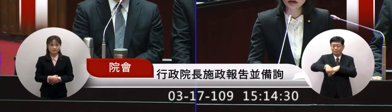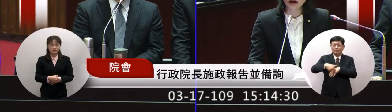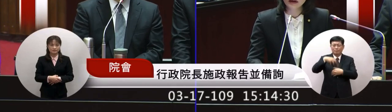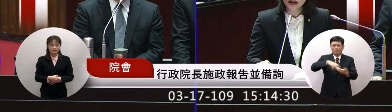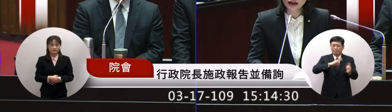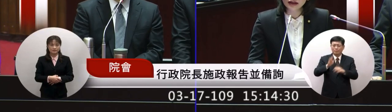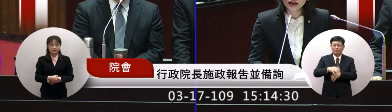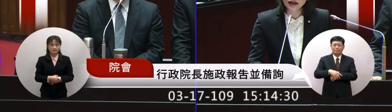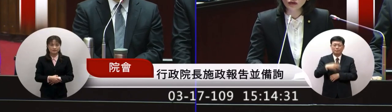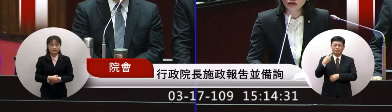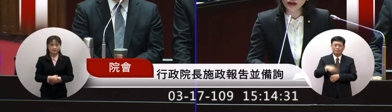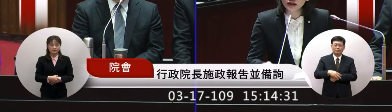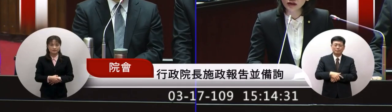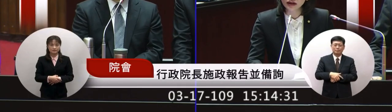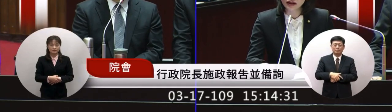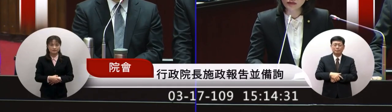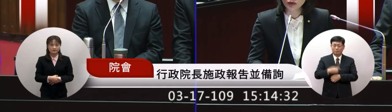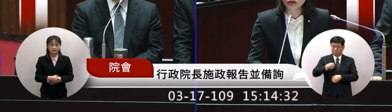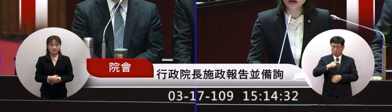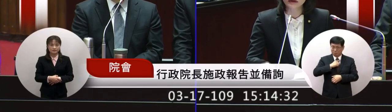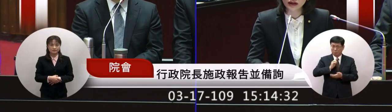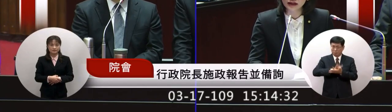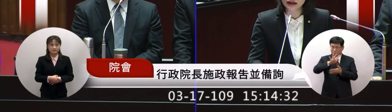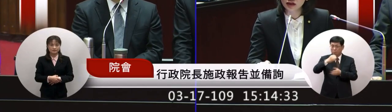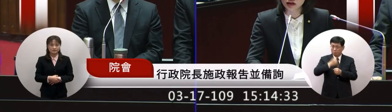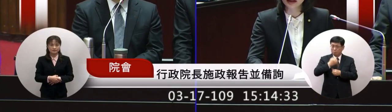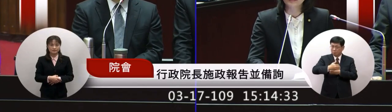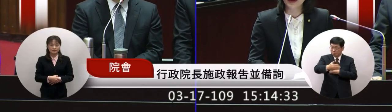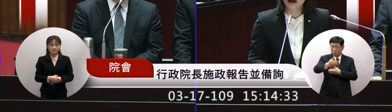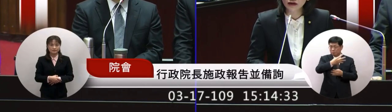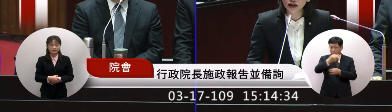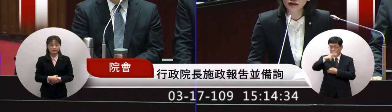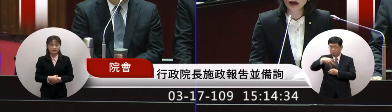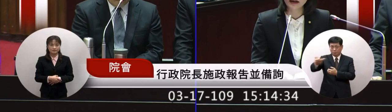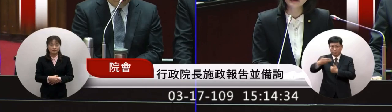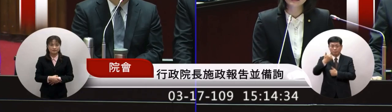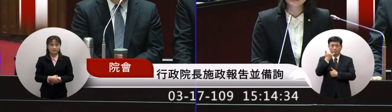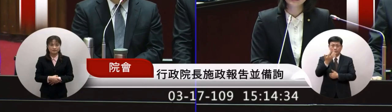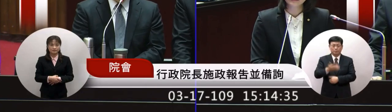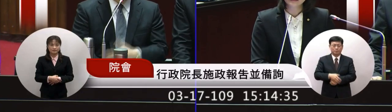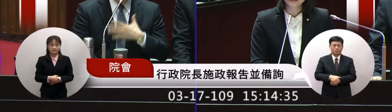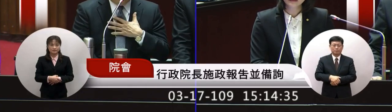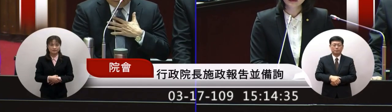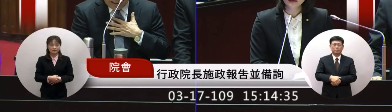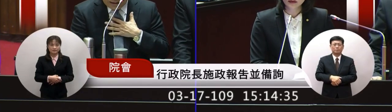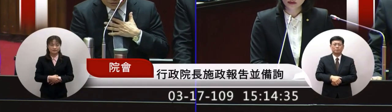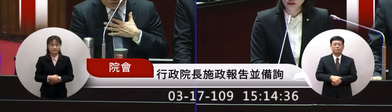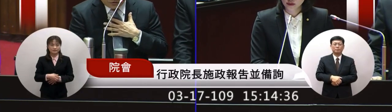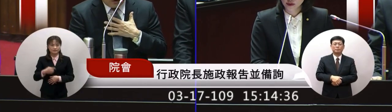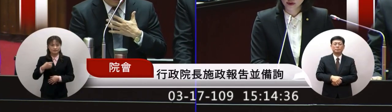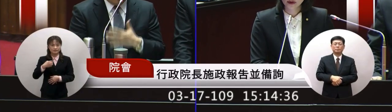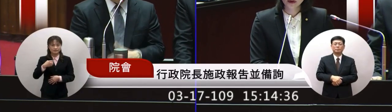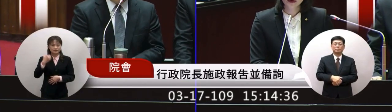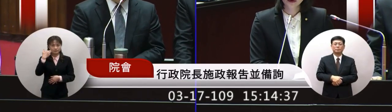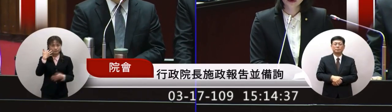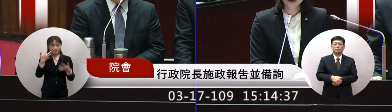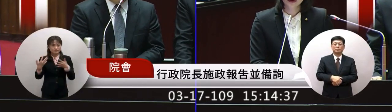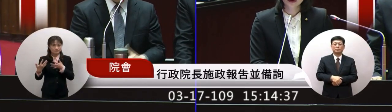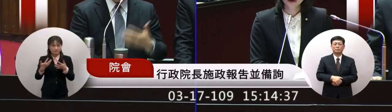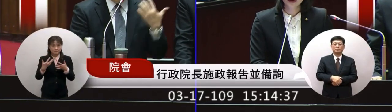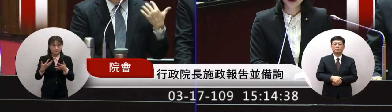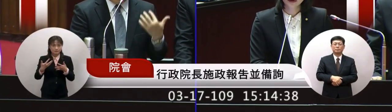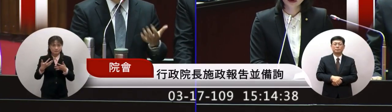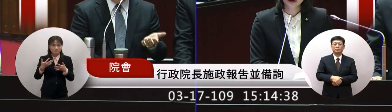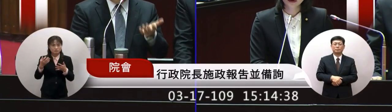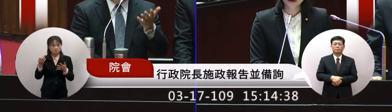内容，以及我们执行的步骤以及时间表，可以吗？ 好，我们答询如果还有不完备的地